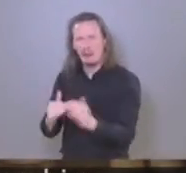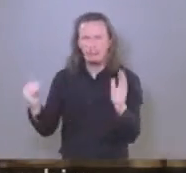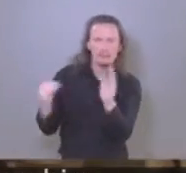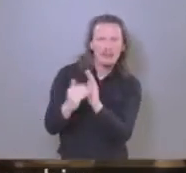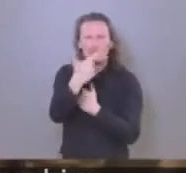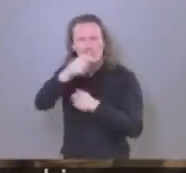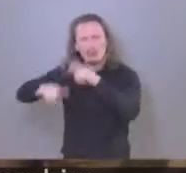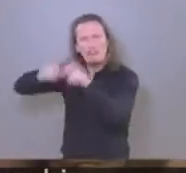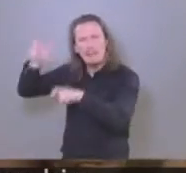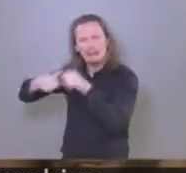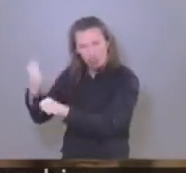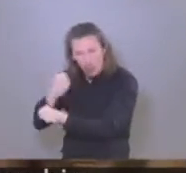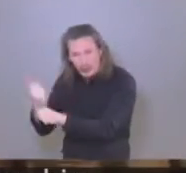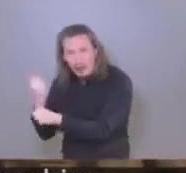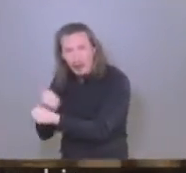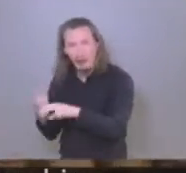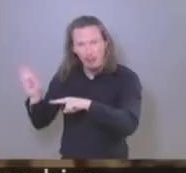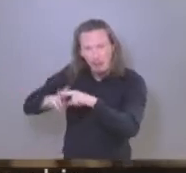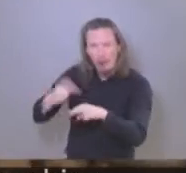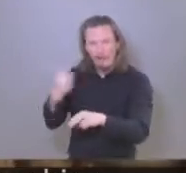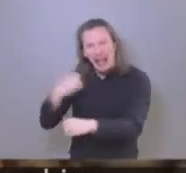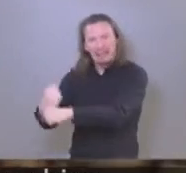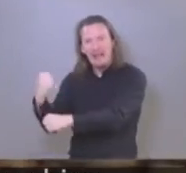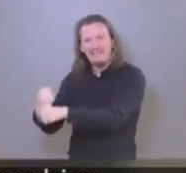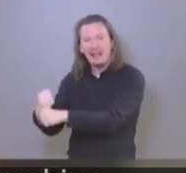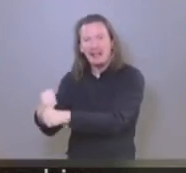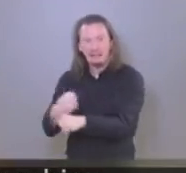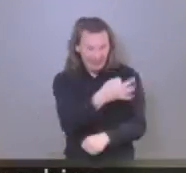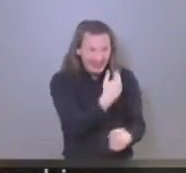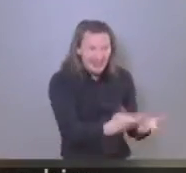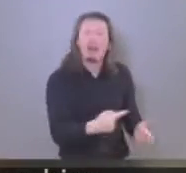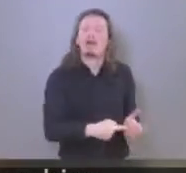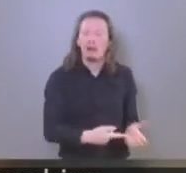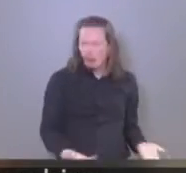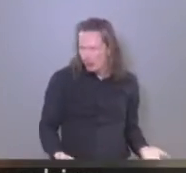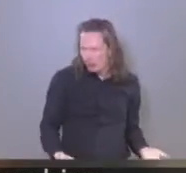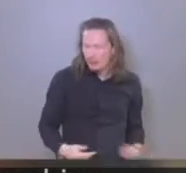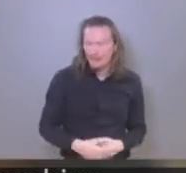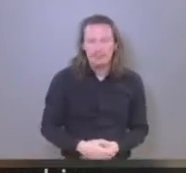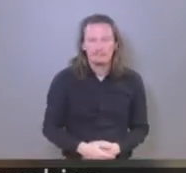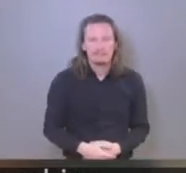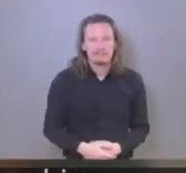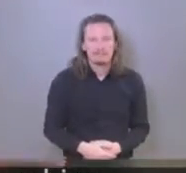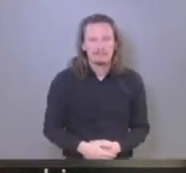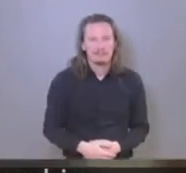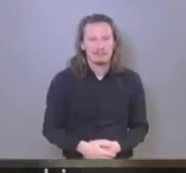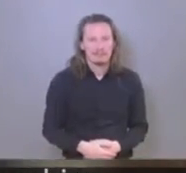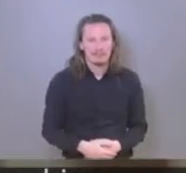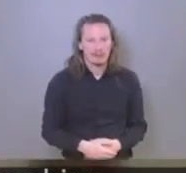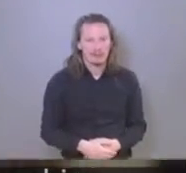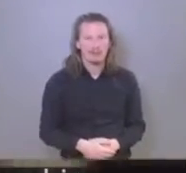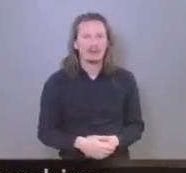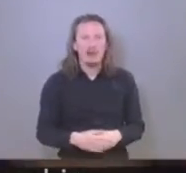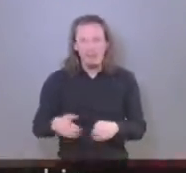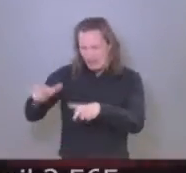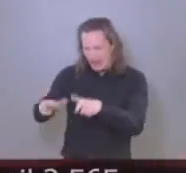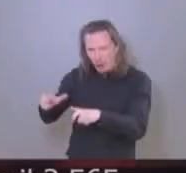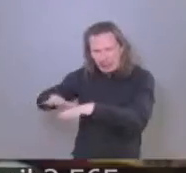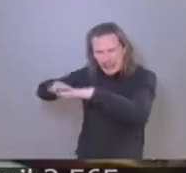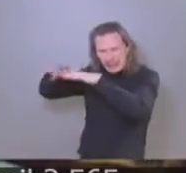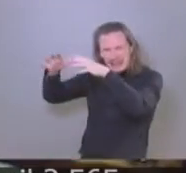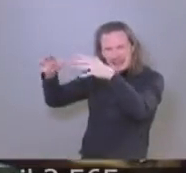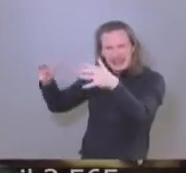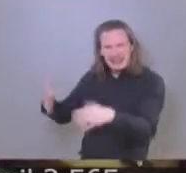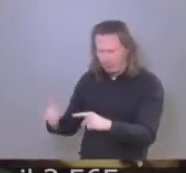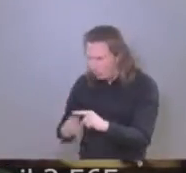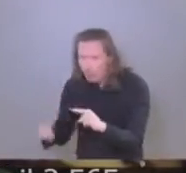1200 personnes par an meurent du travail. Quand parlent-ils ? Est-ce que toute cette masse considérable de personnes n'est